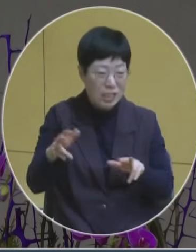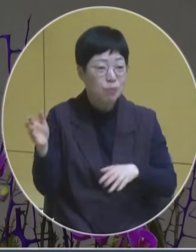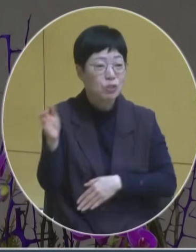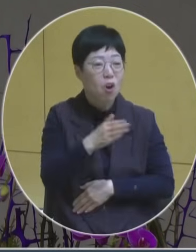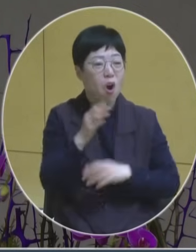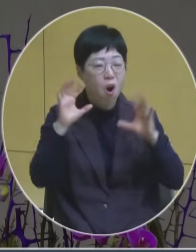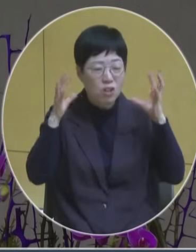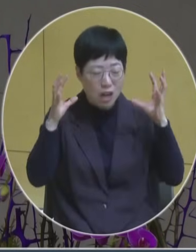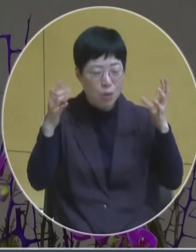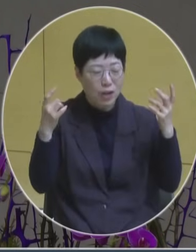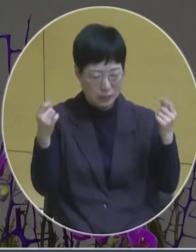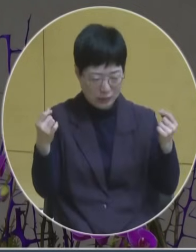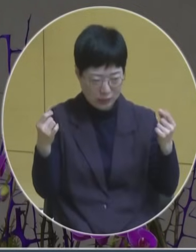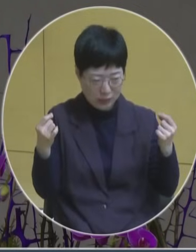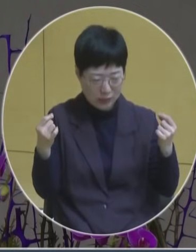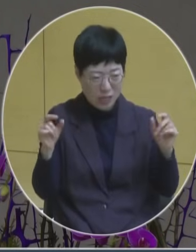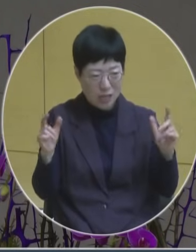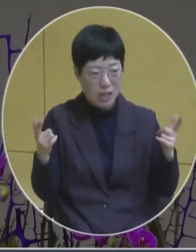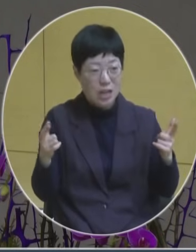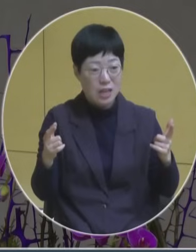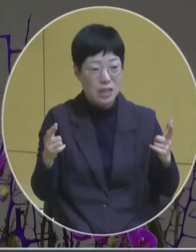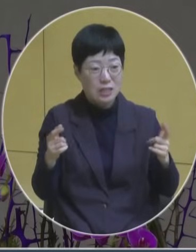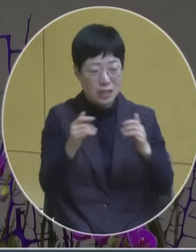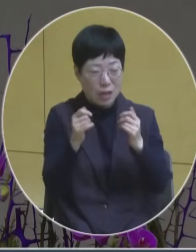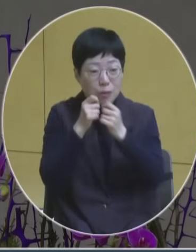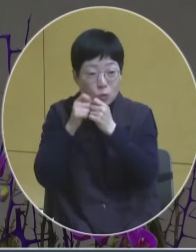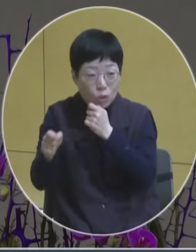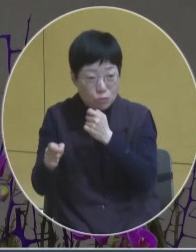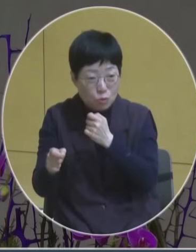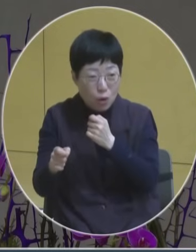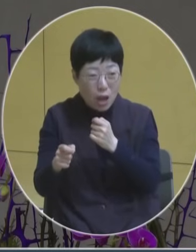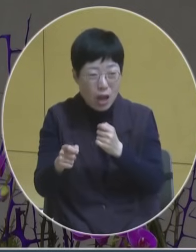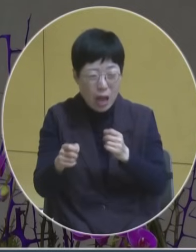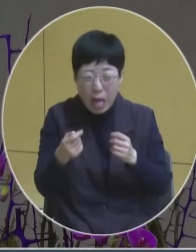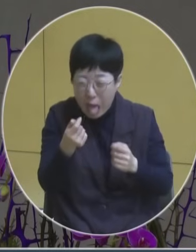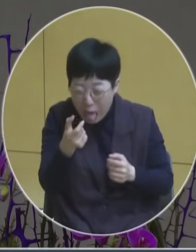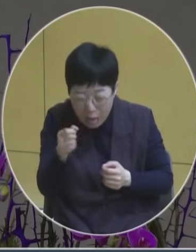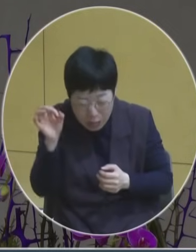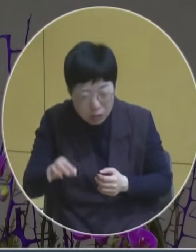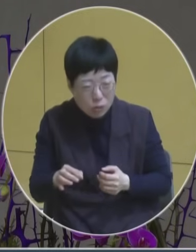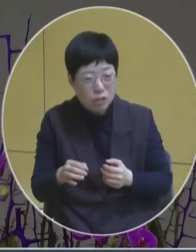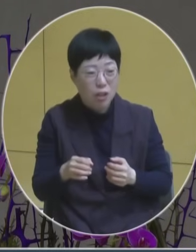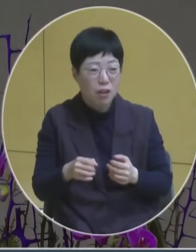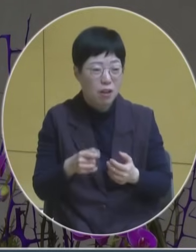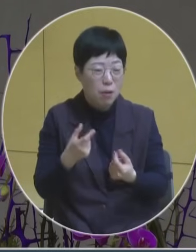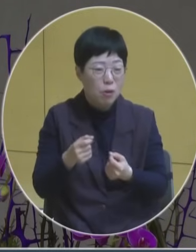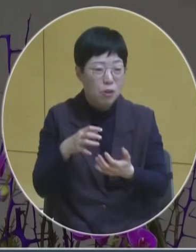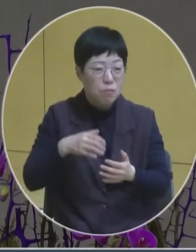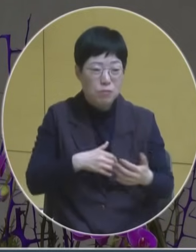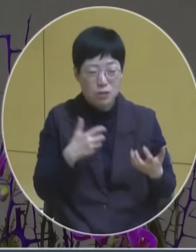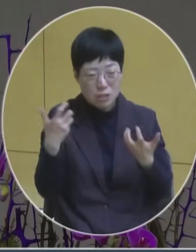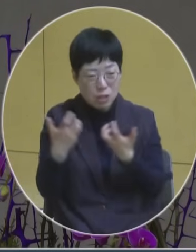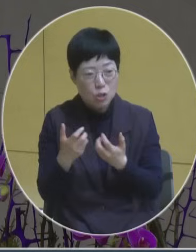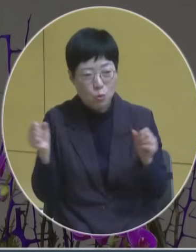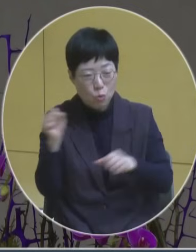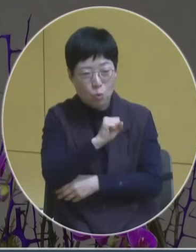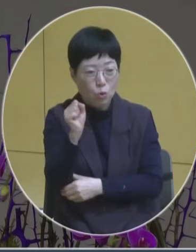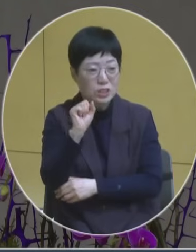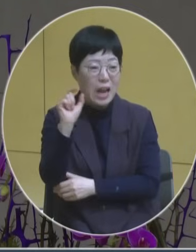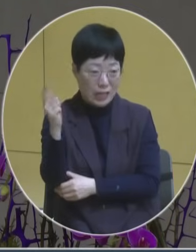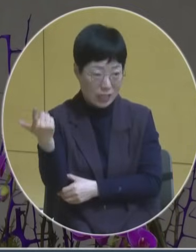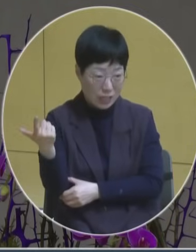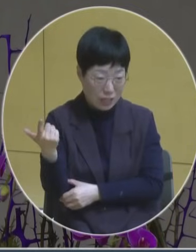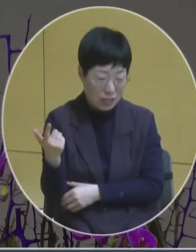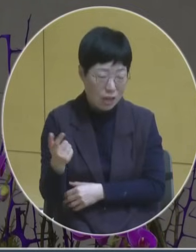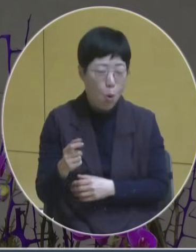이제부터 어린아이가 되지 아니하여 사람의 속임수와 간사한 육에 빠져 모든 교훈의 풍조에 밀려 요동하지 않게 하려